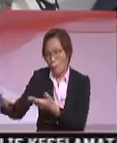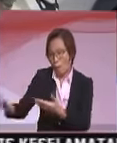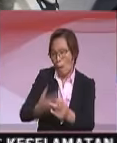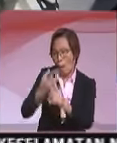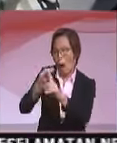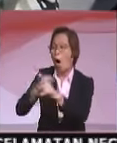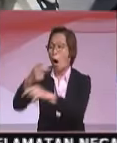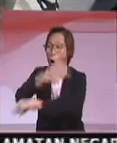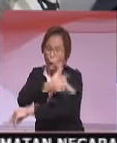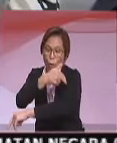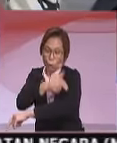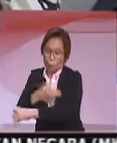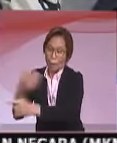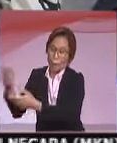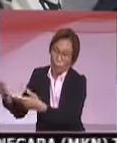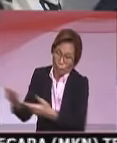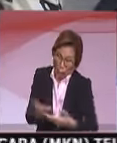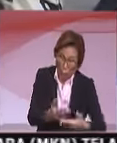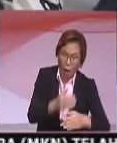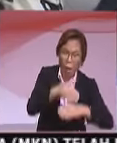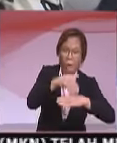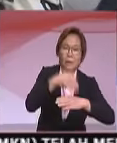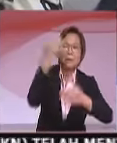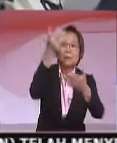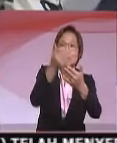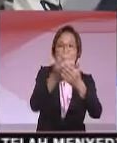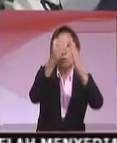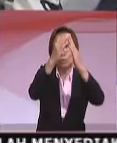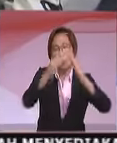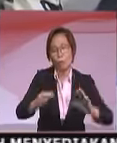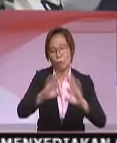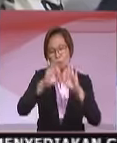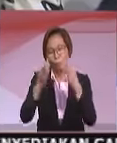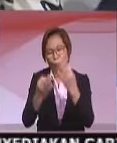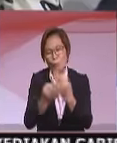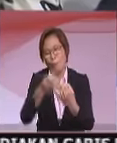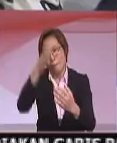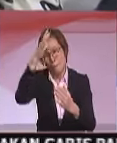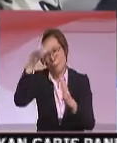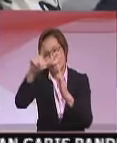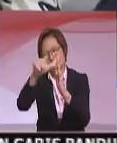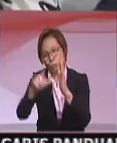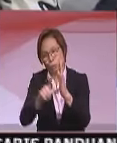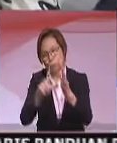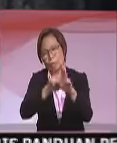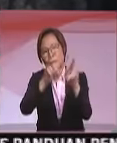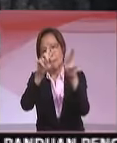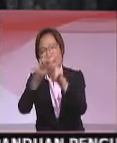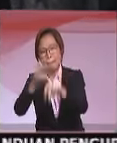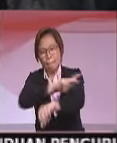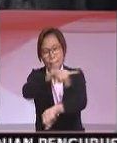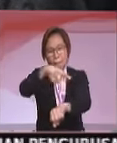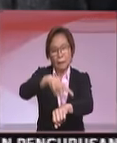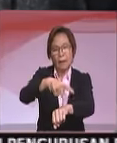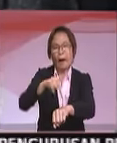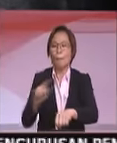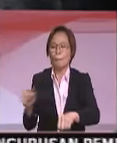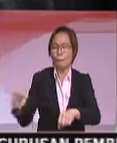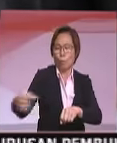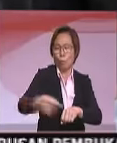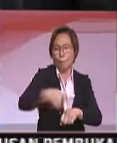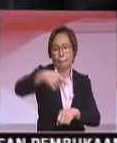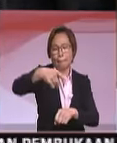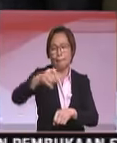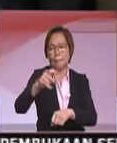Hospital Sungai Bakap tiba di perkarangan rumah keluarga mentua Syafiq di Kampung Padang Pusing, Pendang, kira-kira